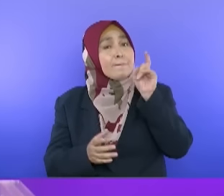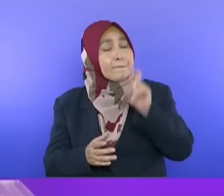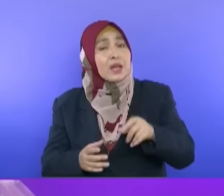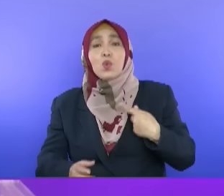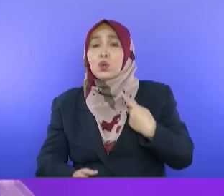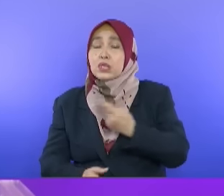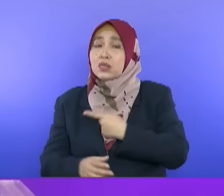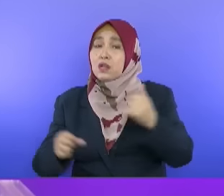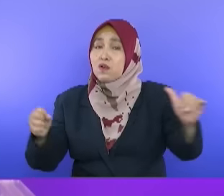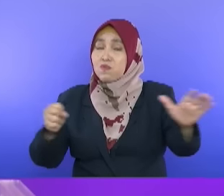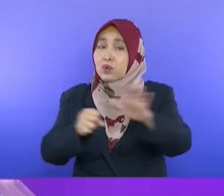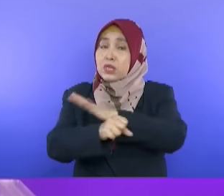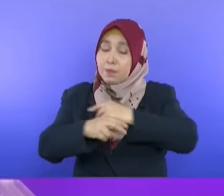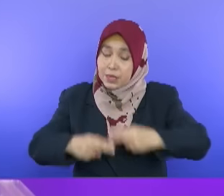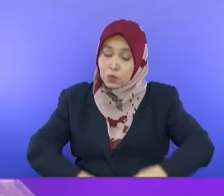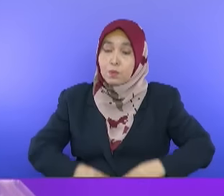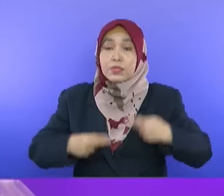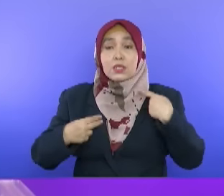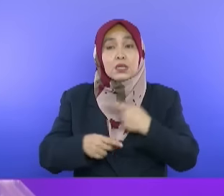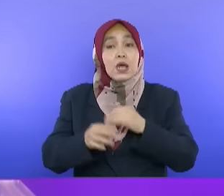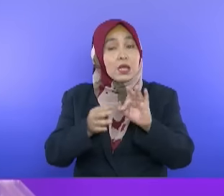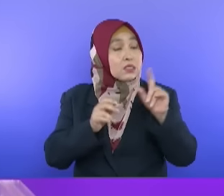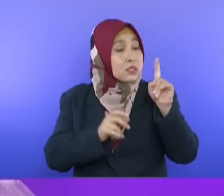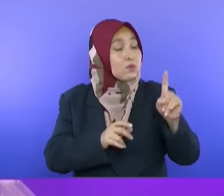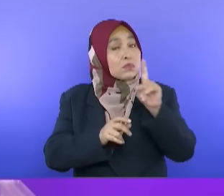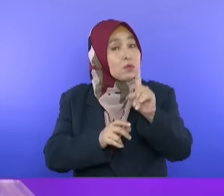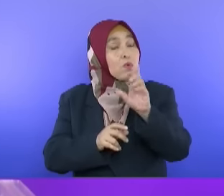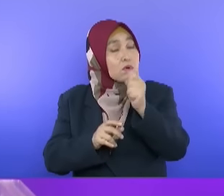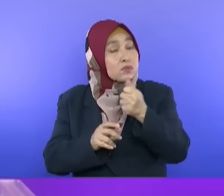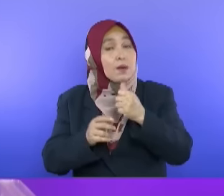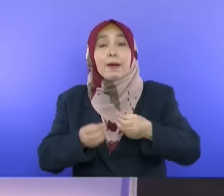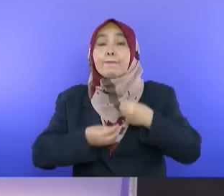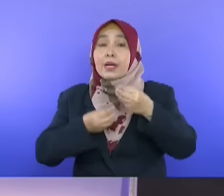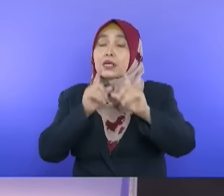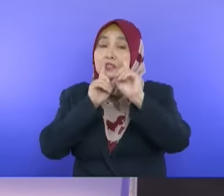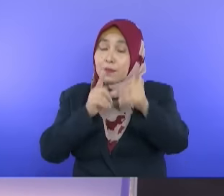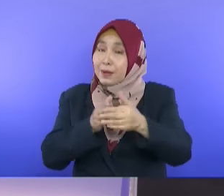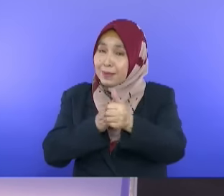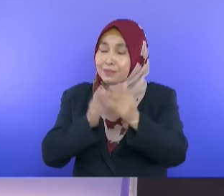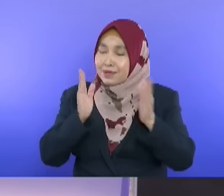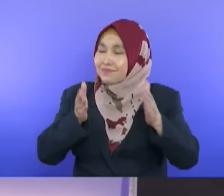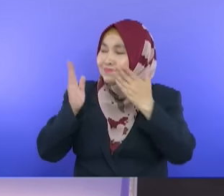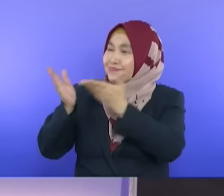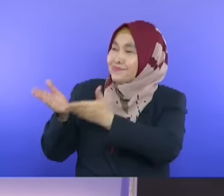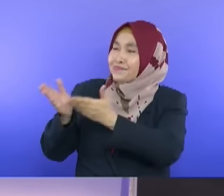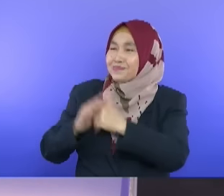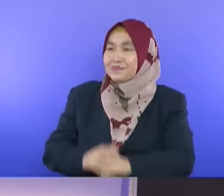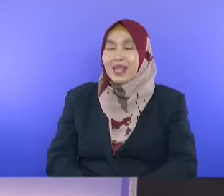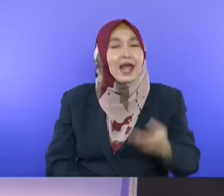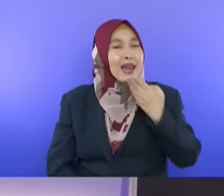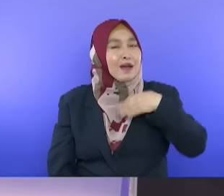kita penuhkan kehidupan kita ayat 11 Memberi jawaban dipimpin ada